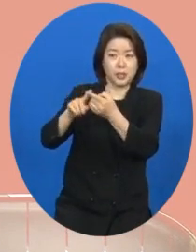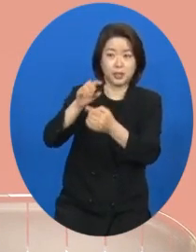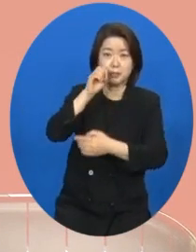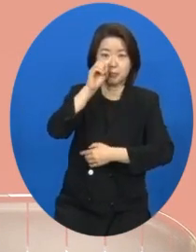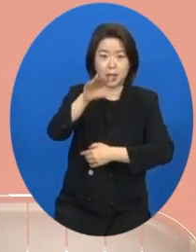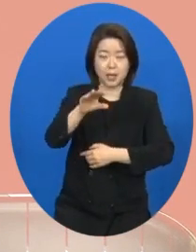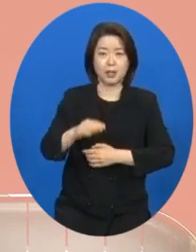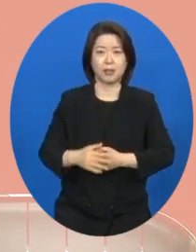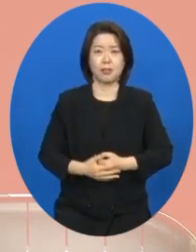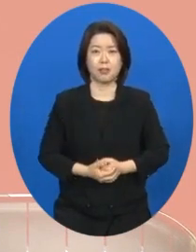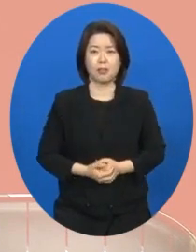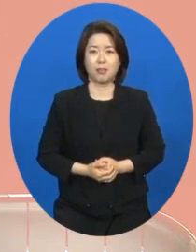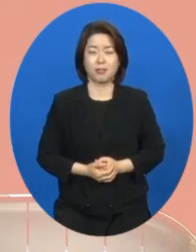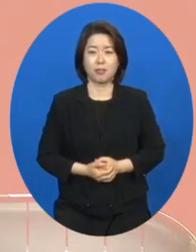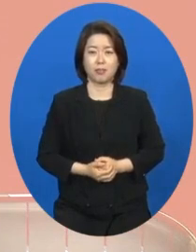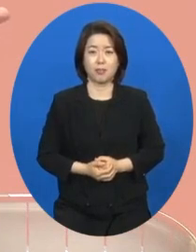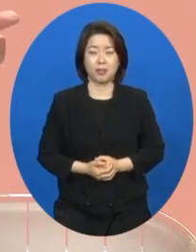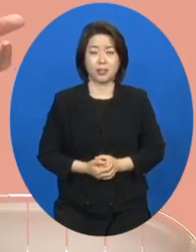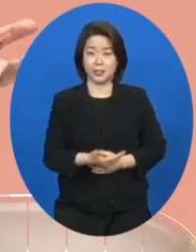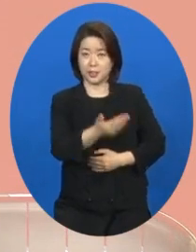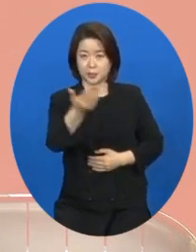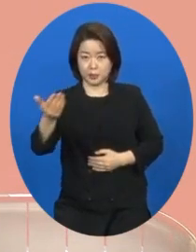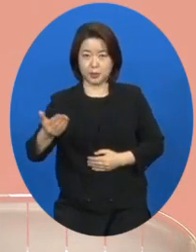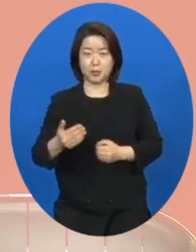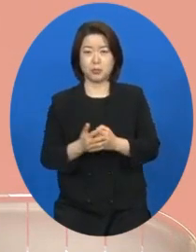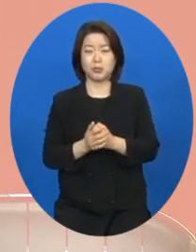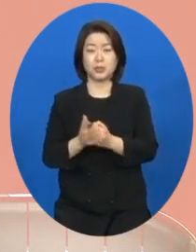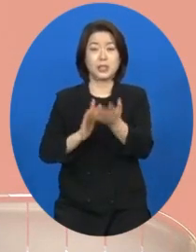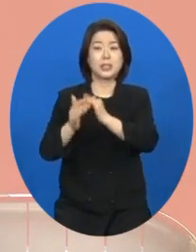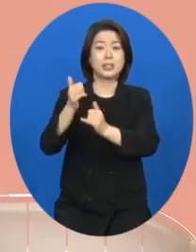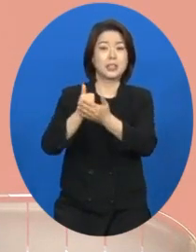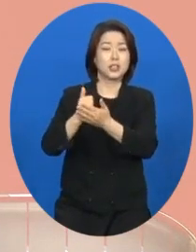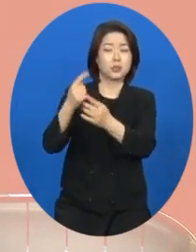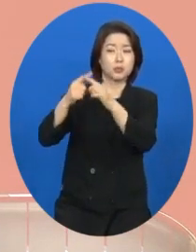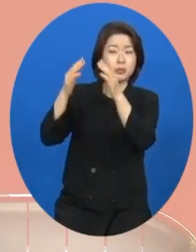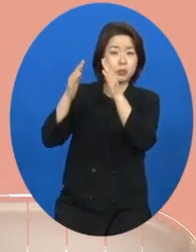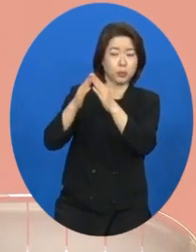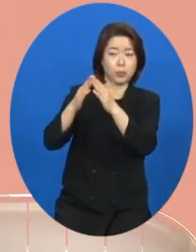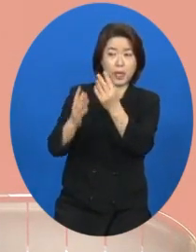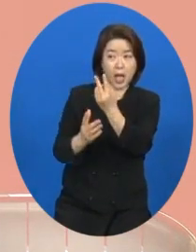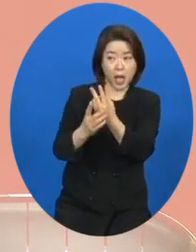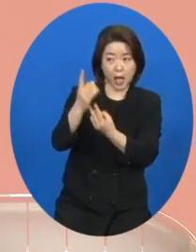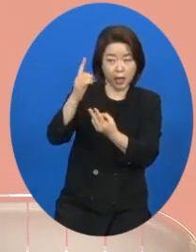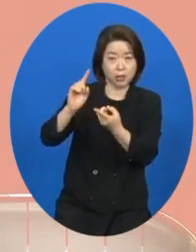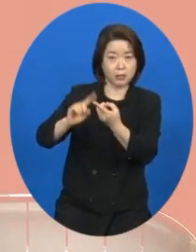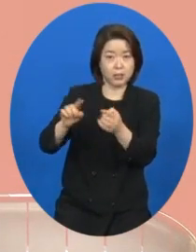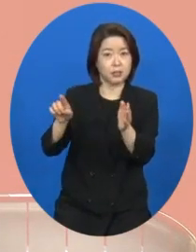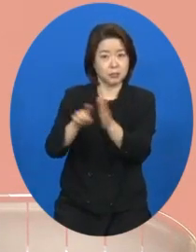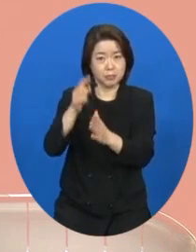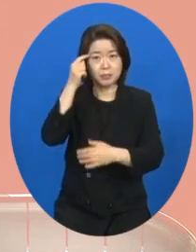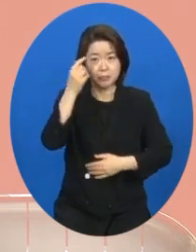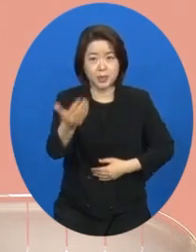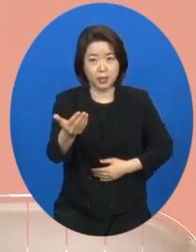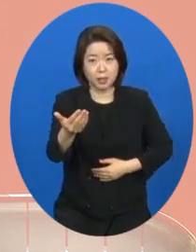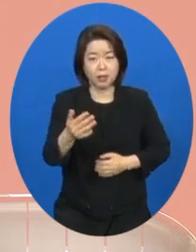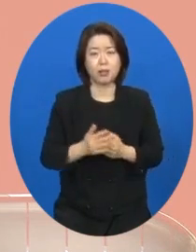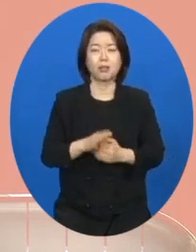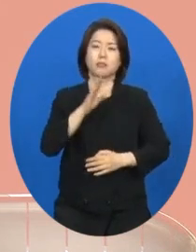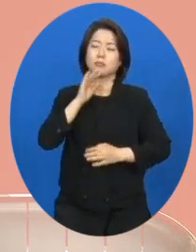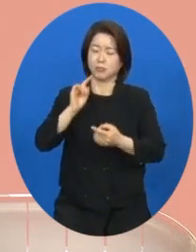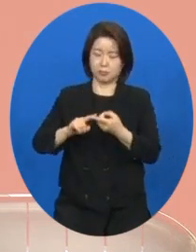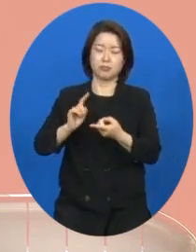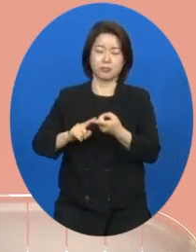말하노라. 자, 여러분 예수님과 교회가 한 몸이신 것은 믿으십니까?